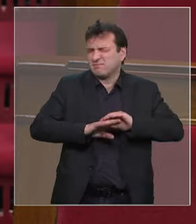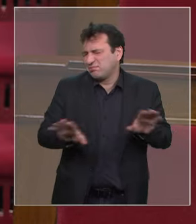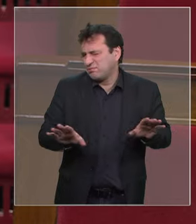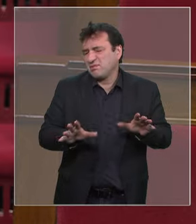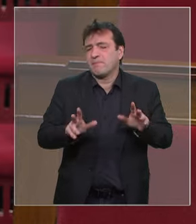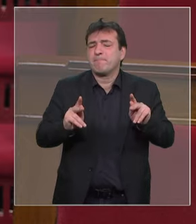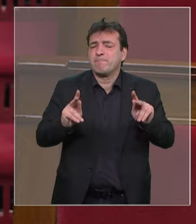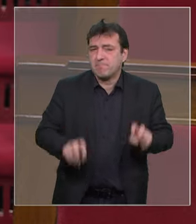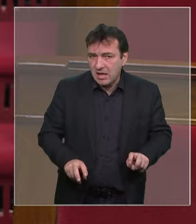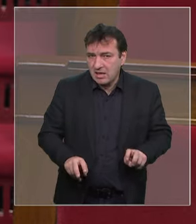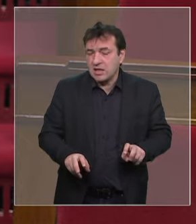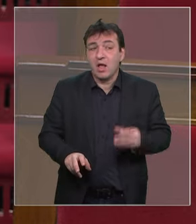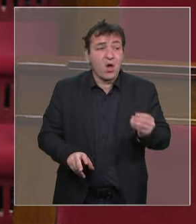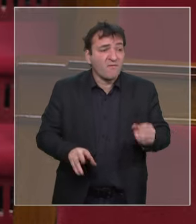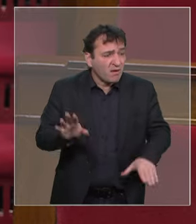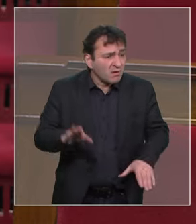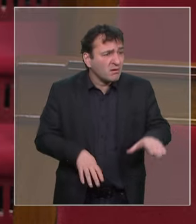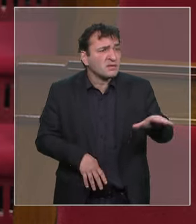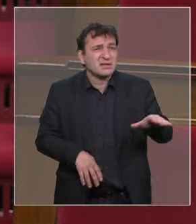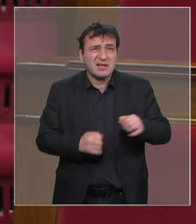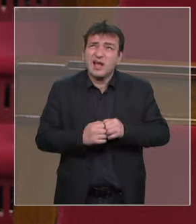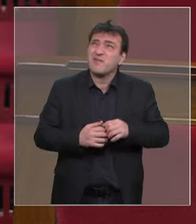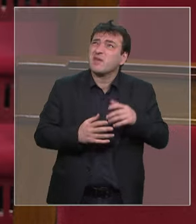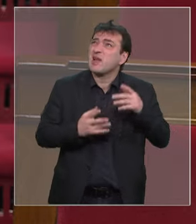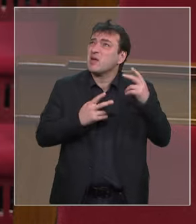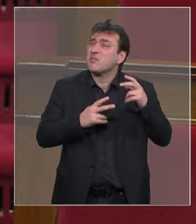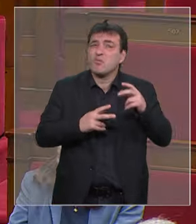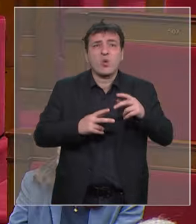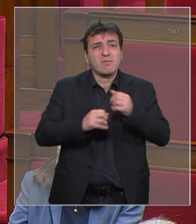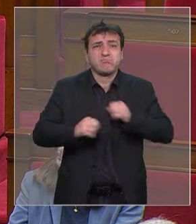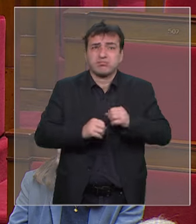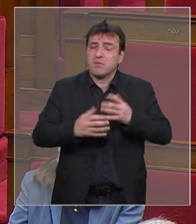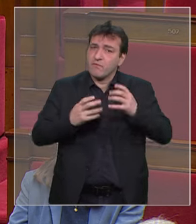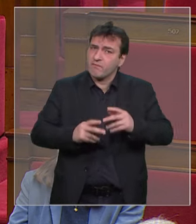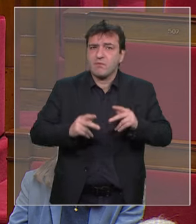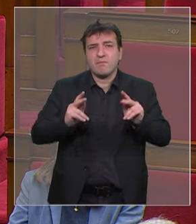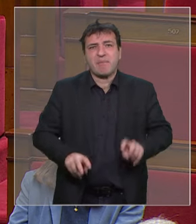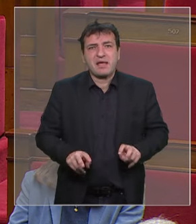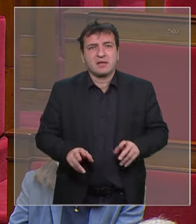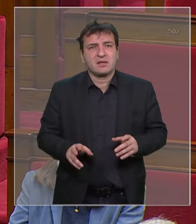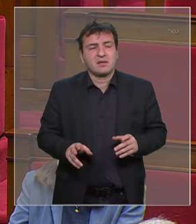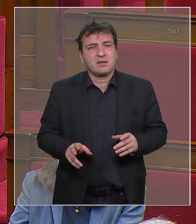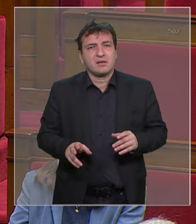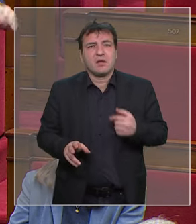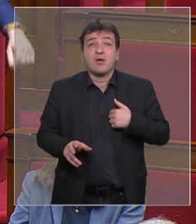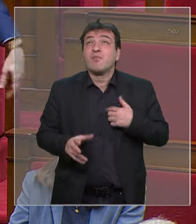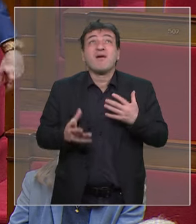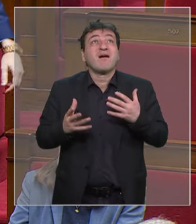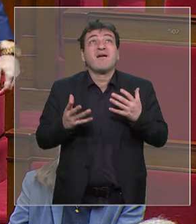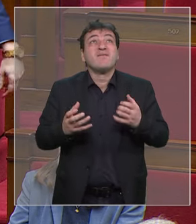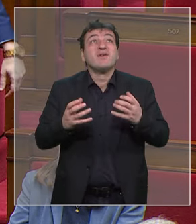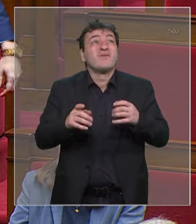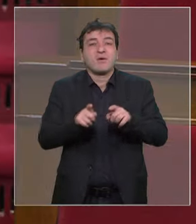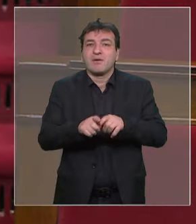ne voulons pas que les enfants grandissent sous le bruit des bombes, nous voulons la paix. Loin de moi d'émettre des vœux à la Miss